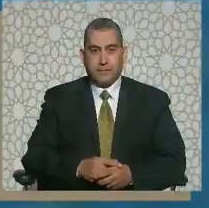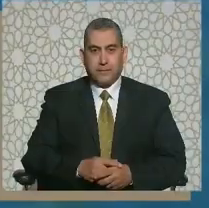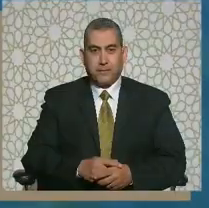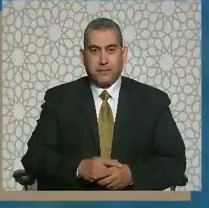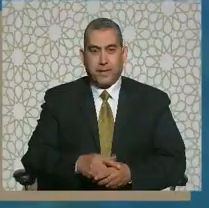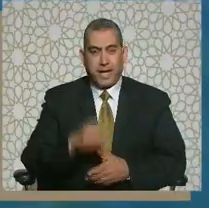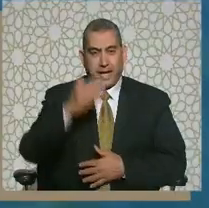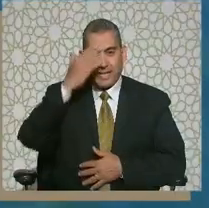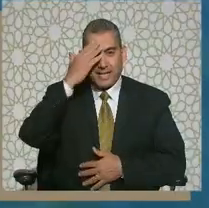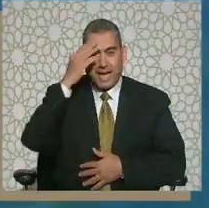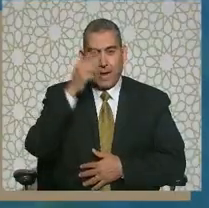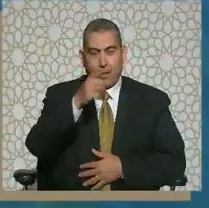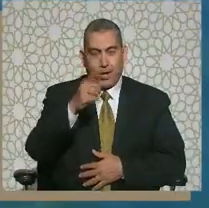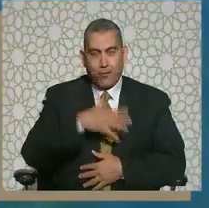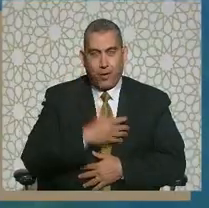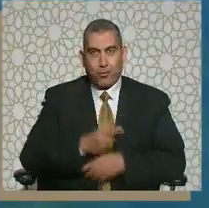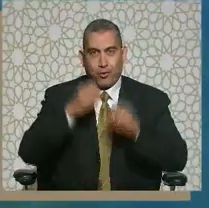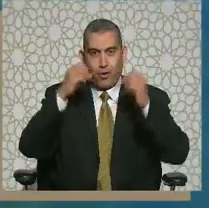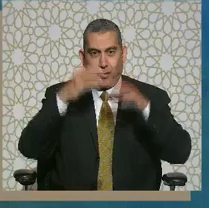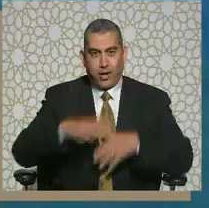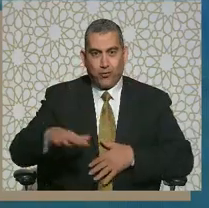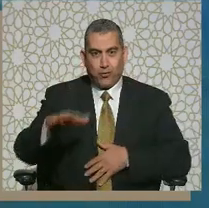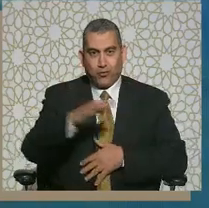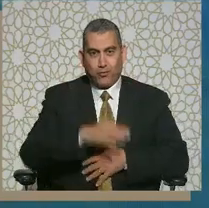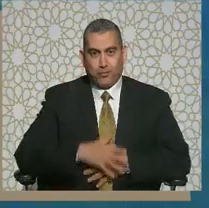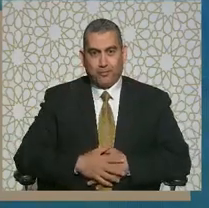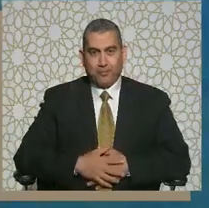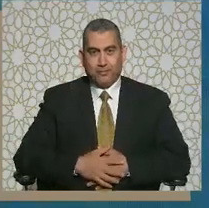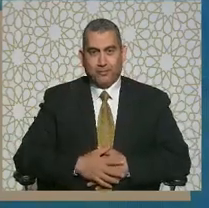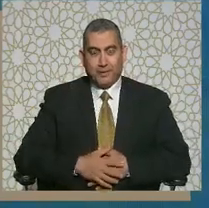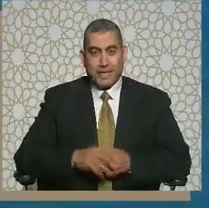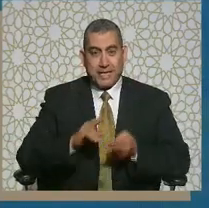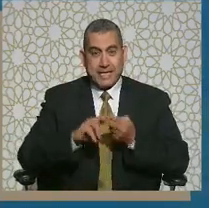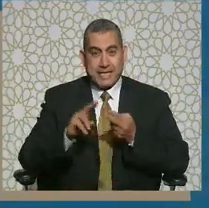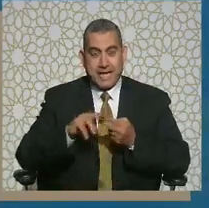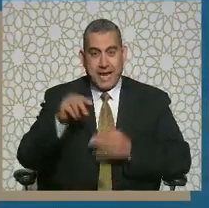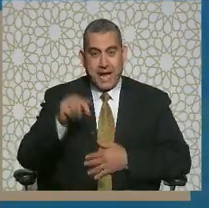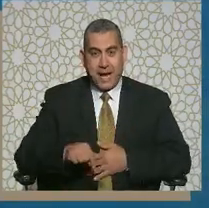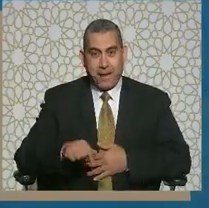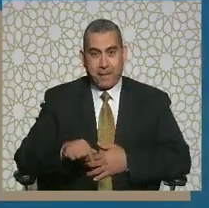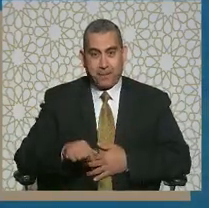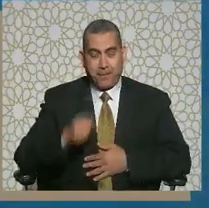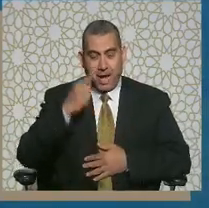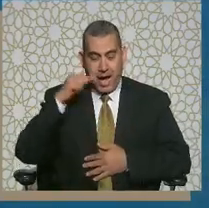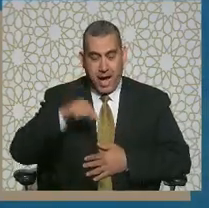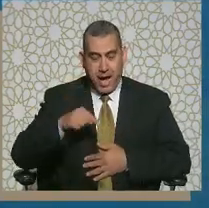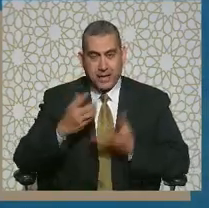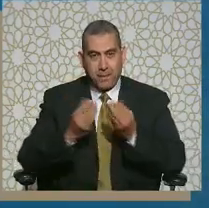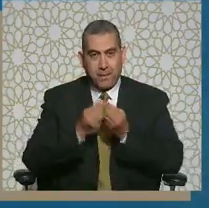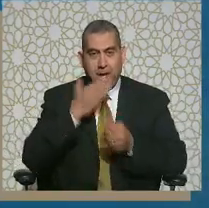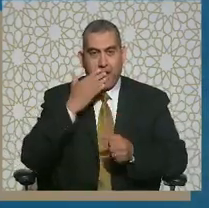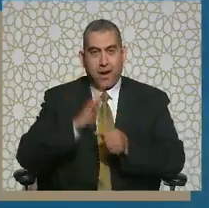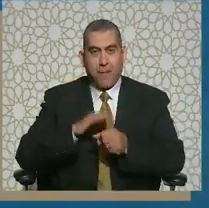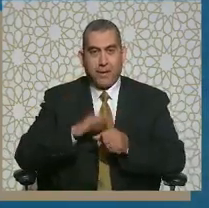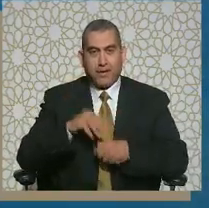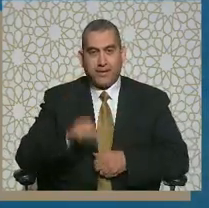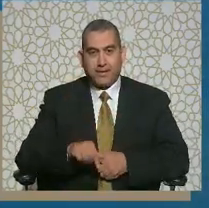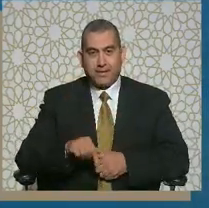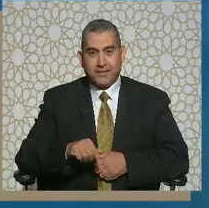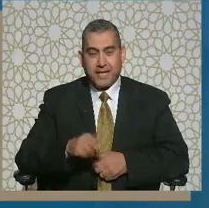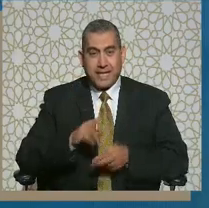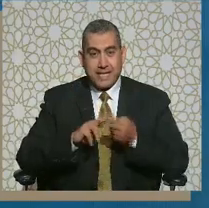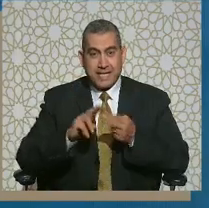السلام عليكم ورحمه الله السلام هو حياتنا في رمضان السلام